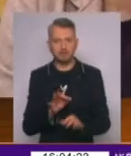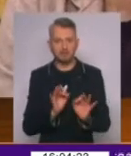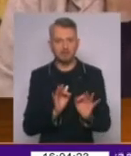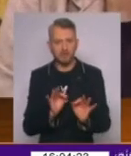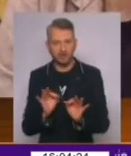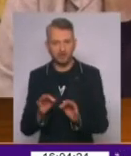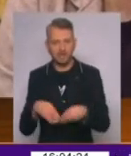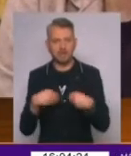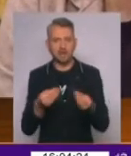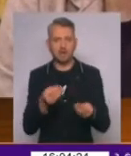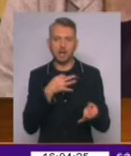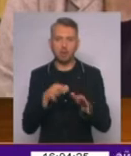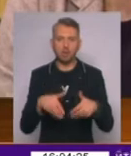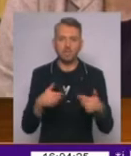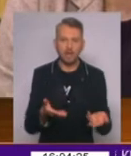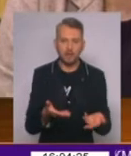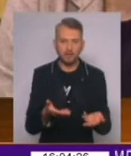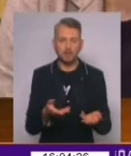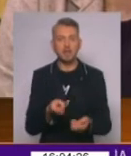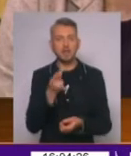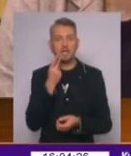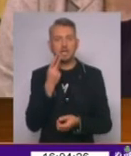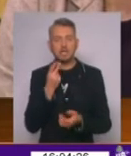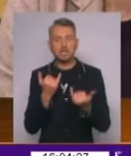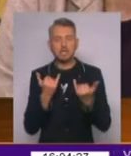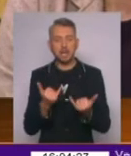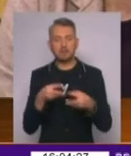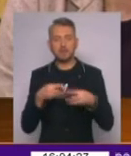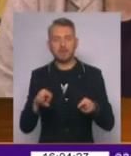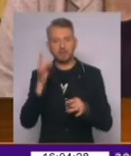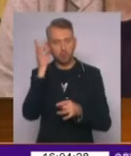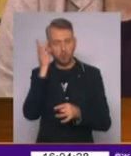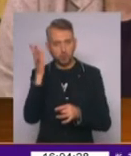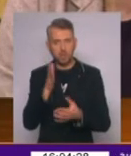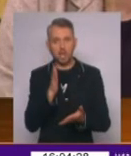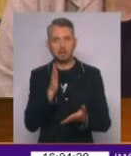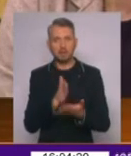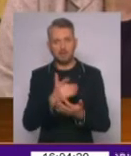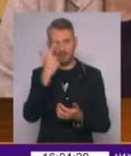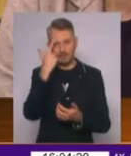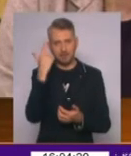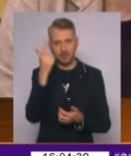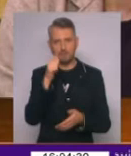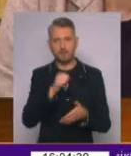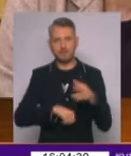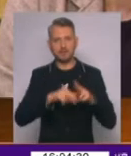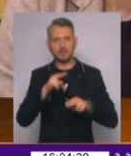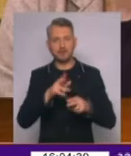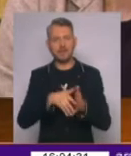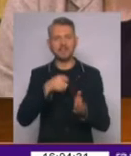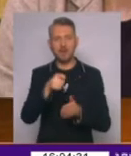дає рекомендації. Зараз в Міністерстві культури є заява від забудовника,